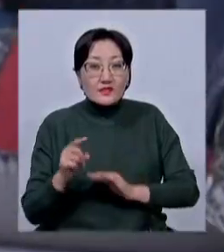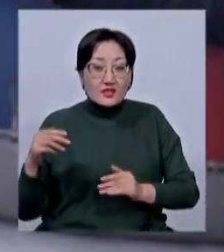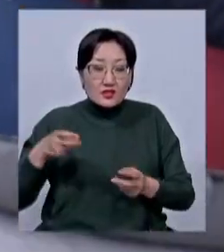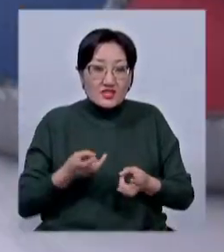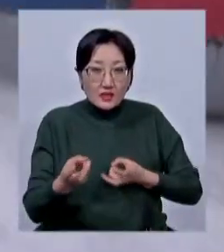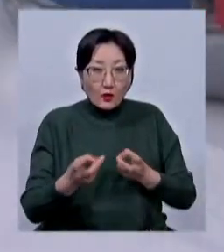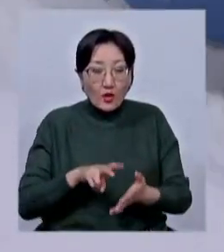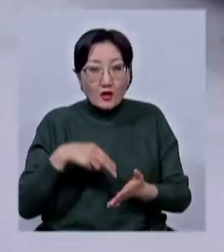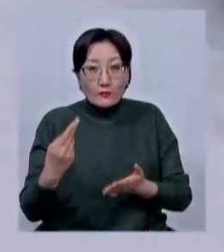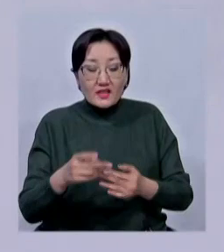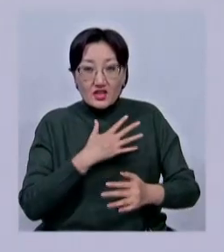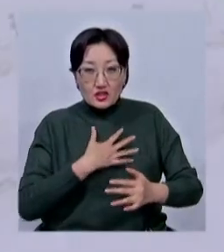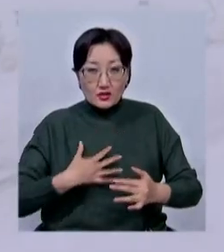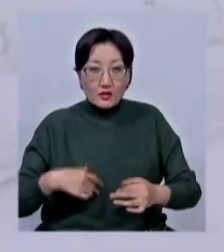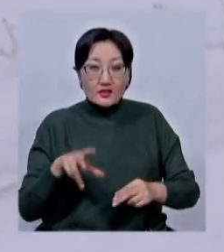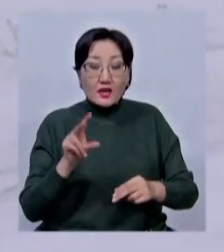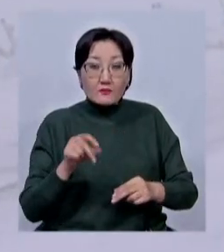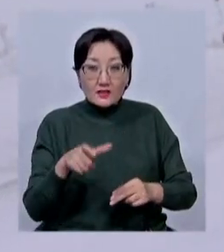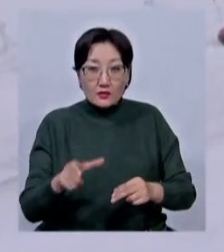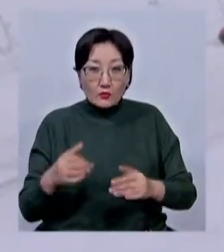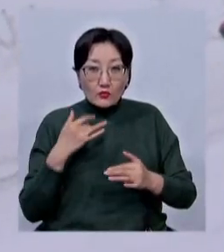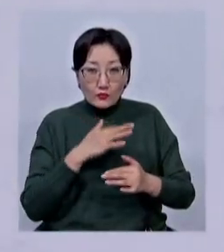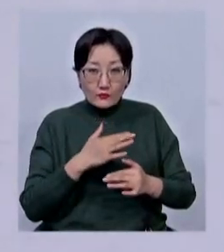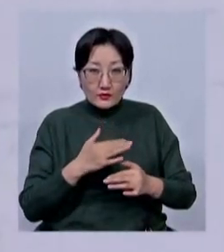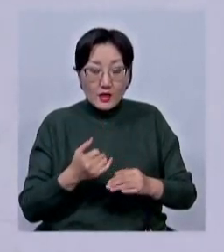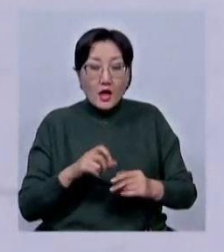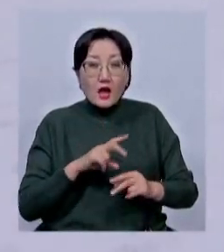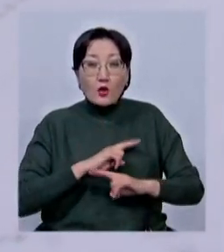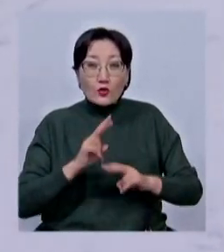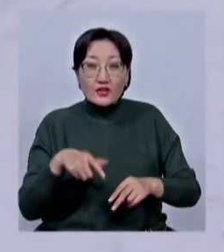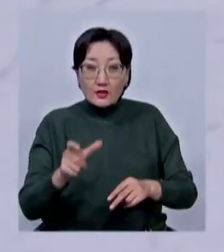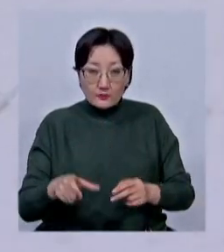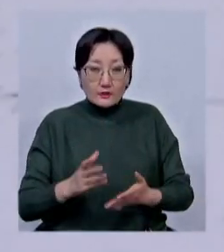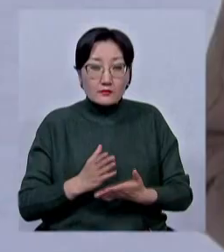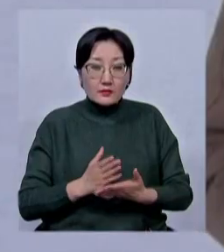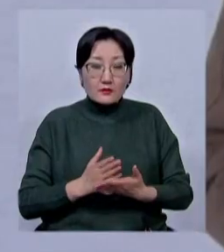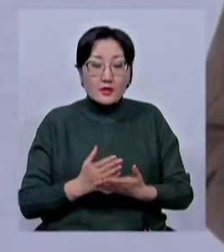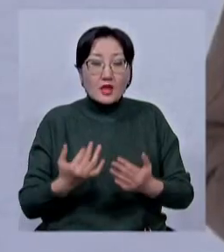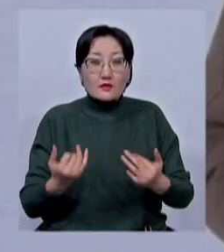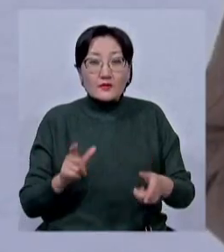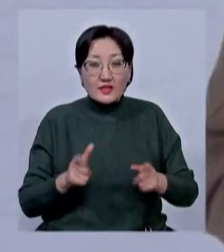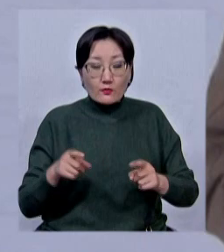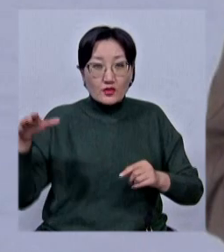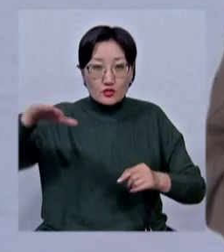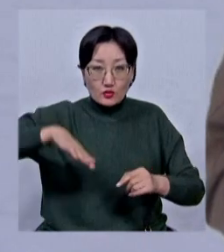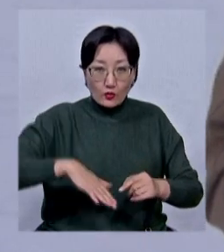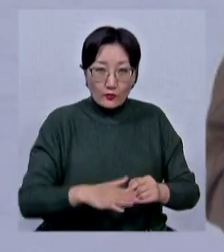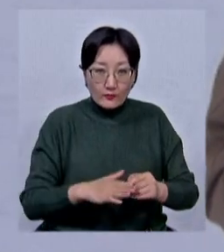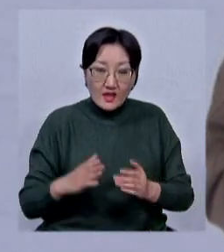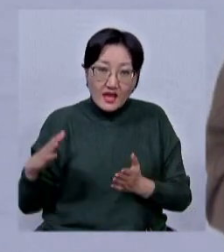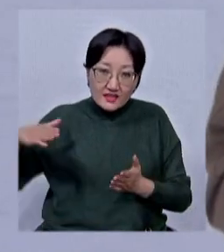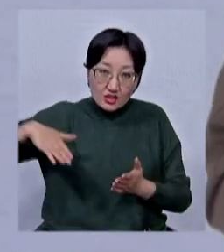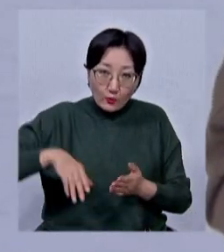сырғанақтан құлап жарақат алып жатқандар көбейіп кетті. Тіпті ажал құшқандар да бар. Кәдімгі төбешік, биік жотадан